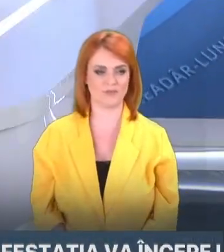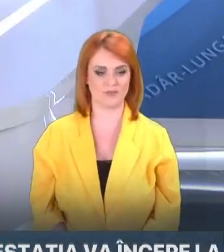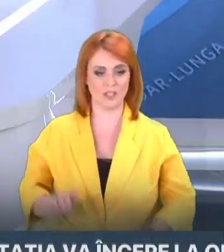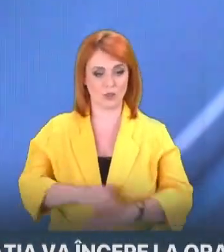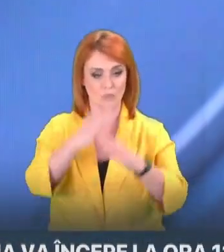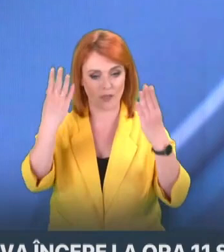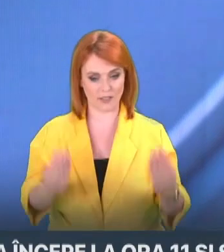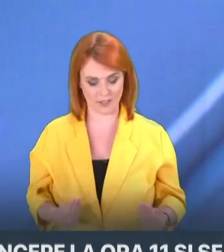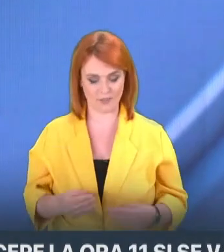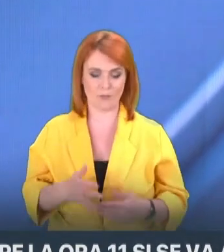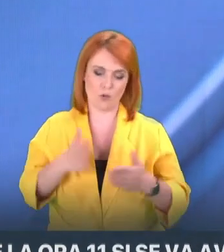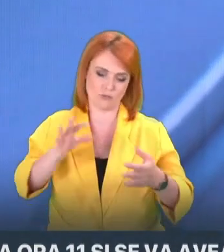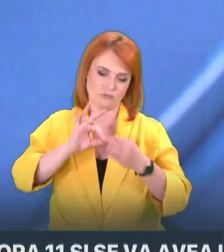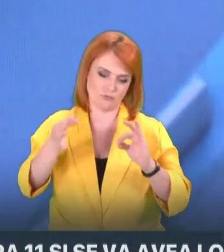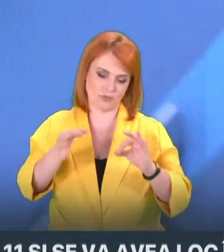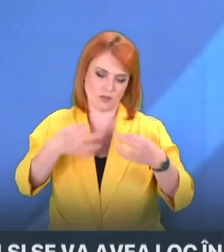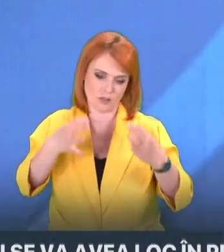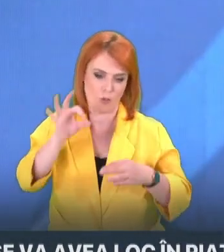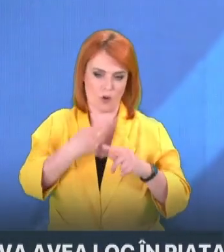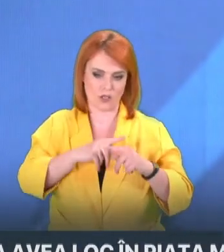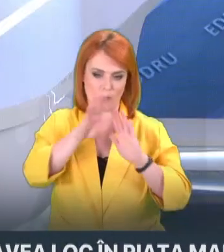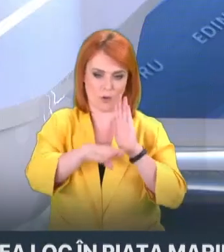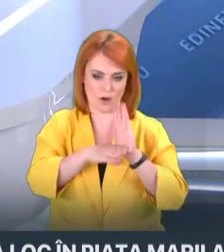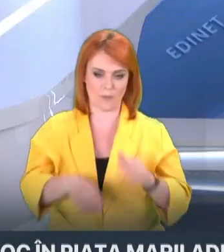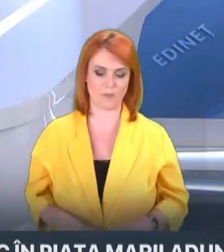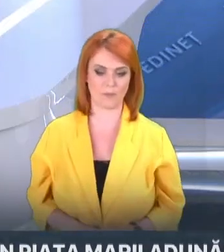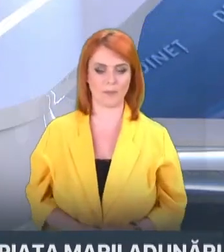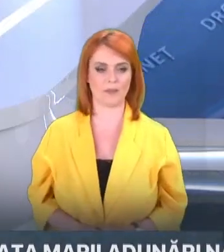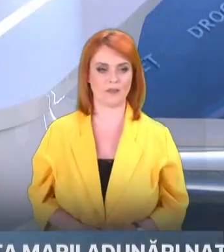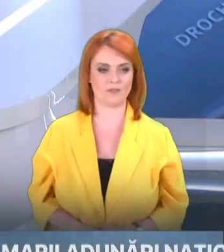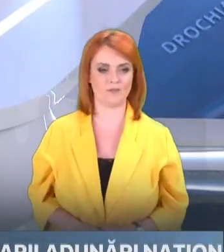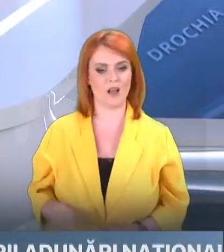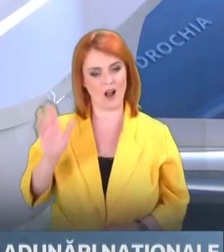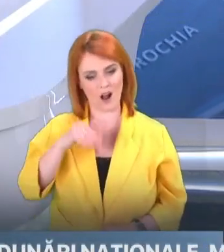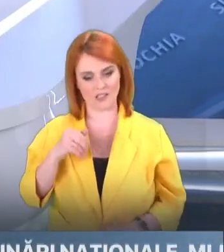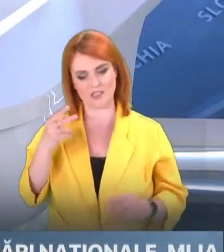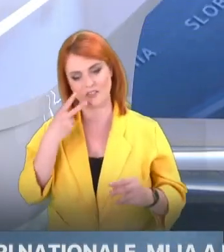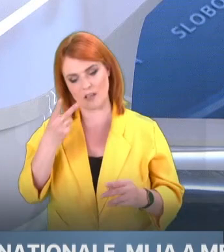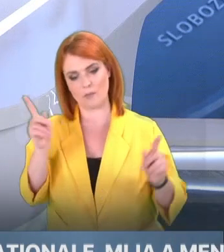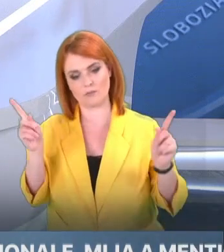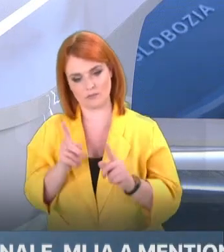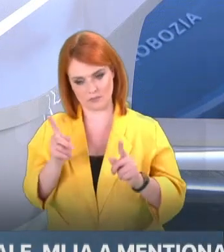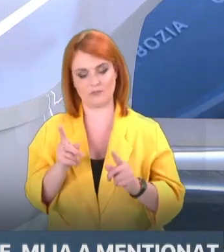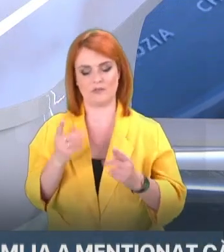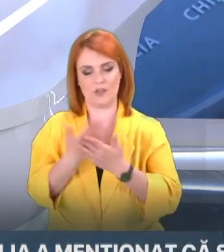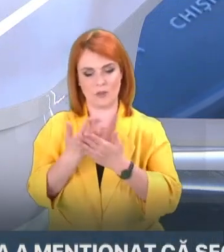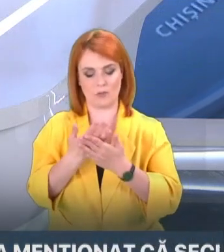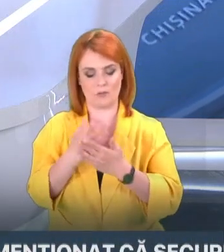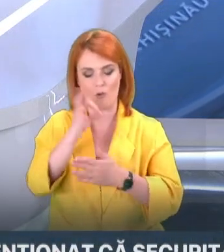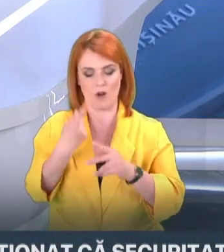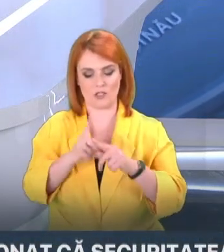noi! Bună ziua! Bună ziua! Bine v-am găsit! Dar mai întâi aș vrea să vă invit să urmărim un reportaj la această temă și apoi revenim în